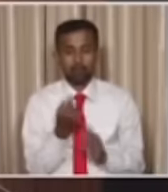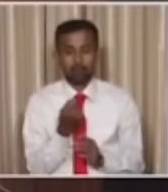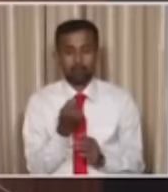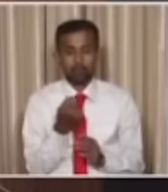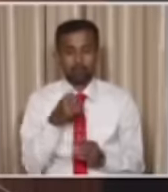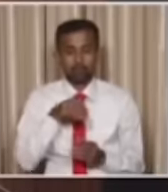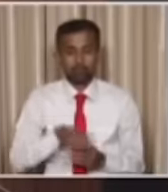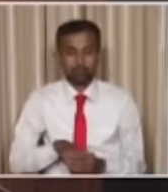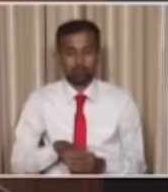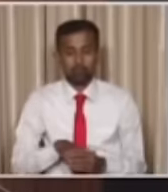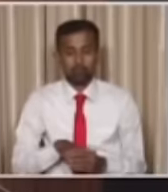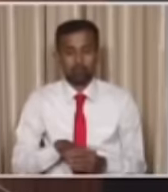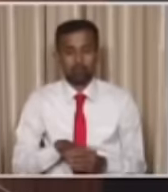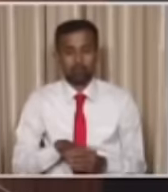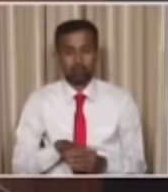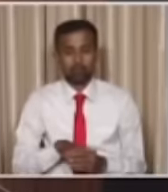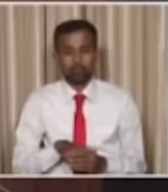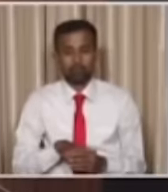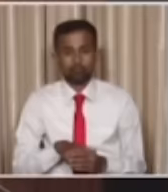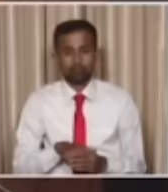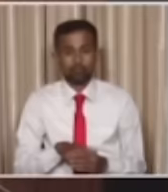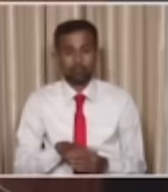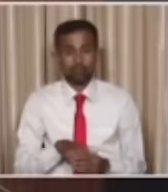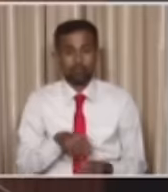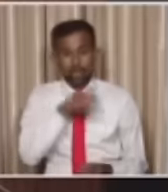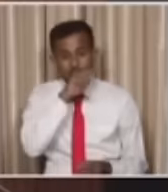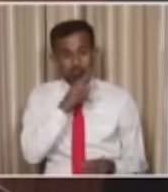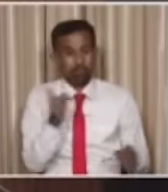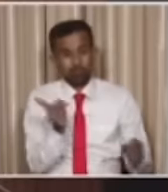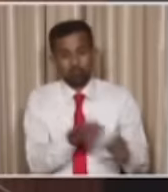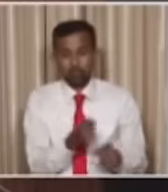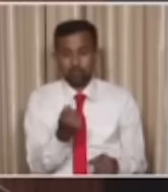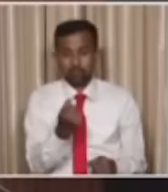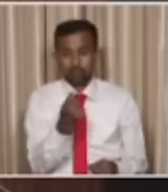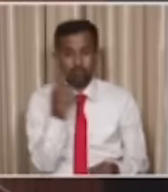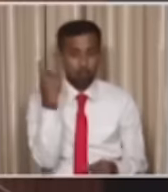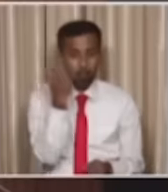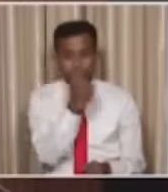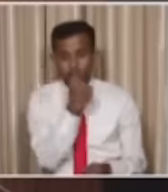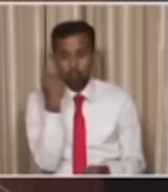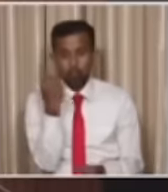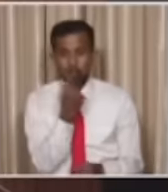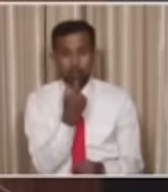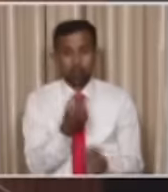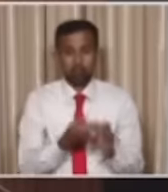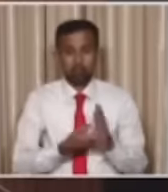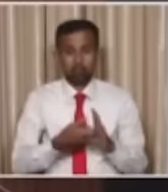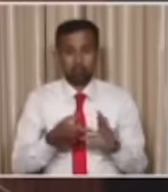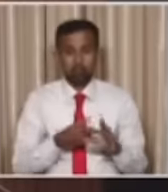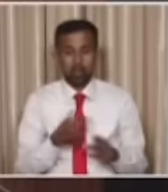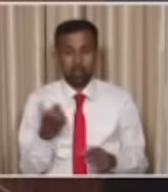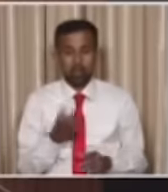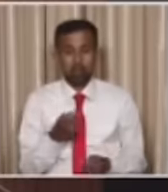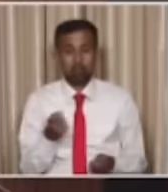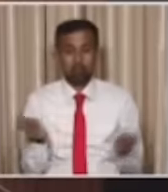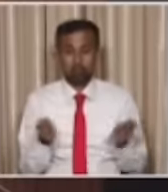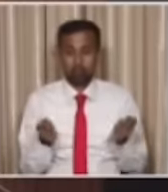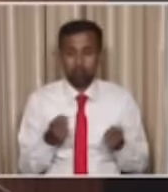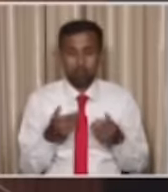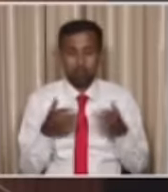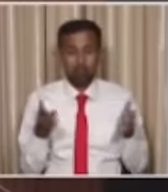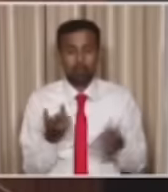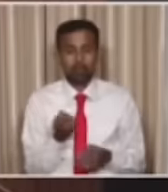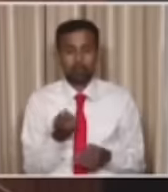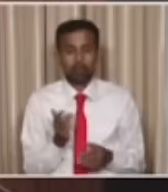ආර්ථික ක්‍රමය තුළ විශේෂයෙන්ම මේ බල්ල මල්ල මරල හරි සල්ලි හොයන්න පෙළඹිච්ච මේ නව වෙනදබල ආර්ථික විරුද්ධ ආර්ථිකය